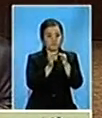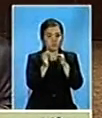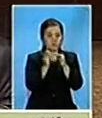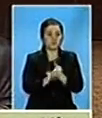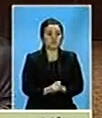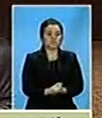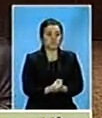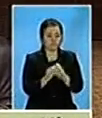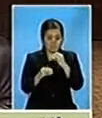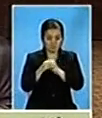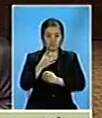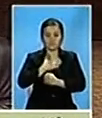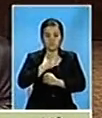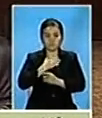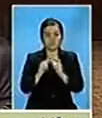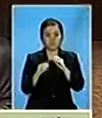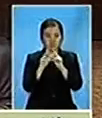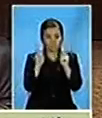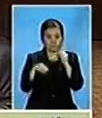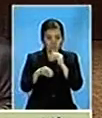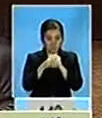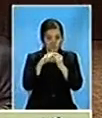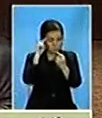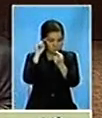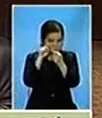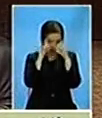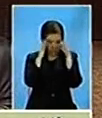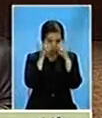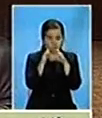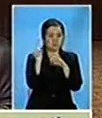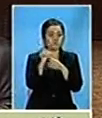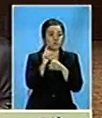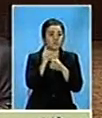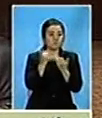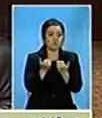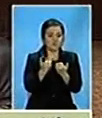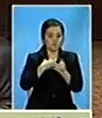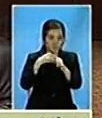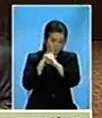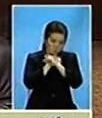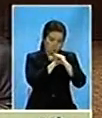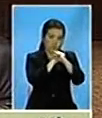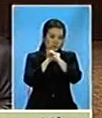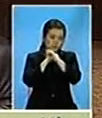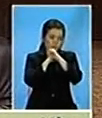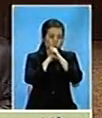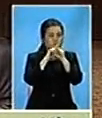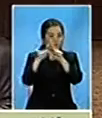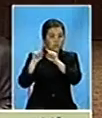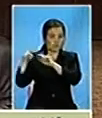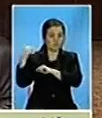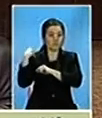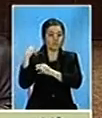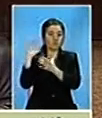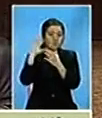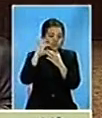พิ่มเข้าไปเองด้วยเจตนาความมุ่งหมายเพื่อเป็นการคุ้มครองทุกภาคส่วนที่มีความเกี่ยว